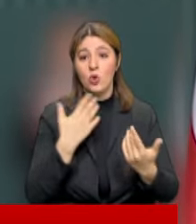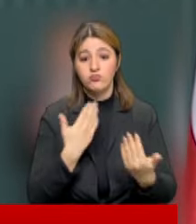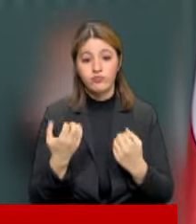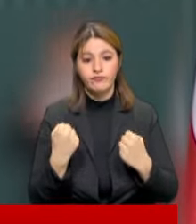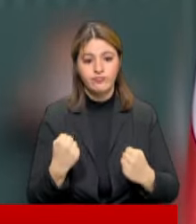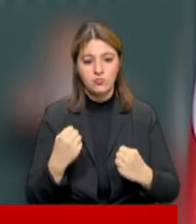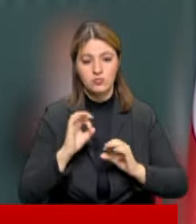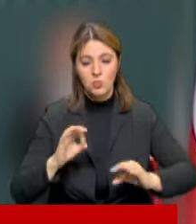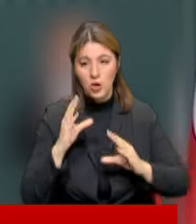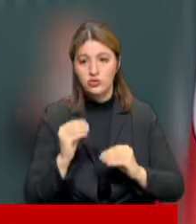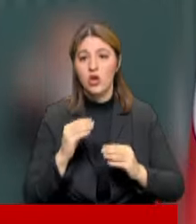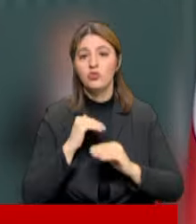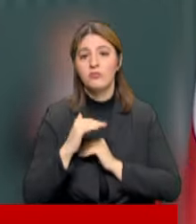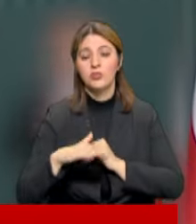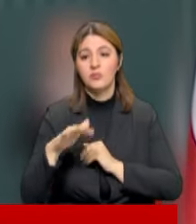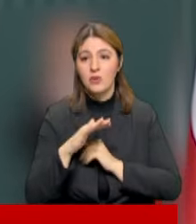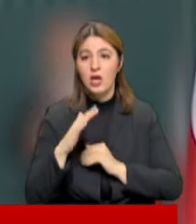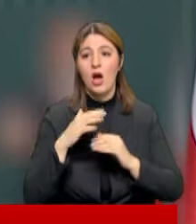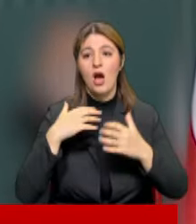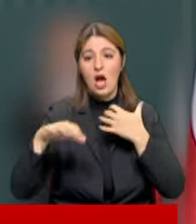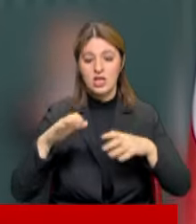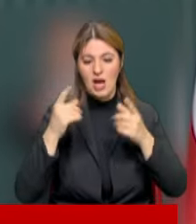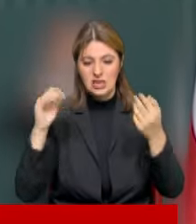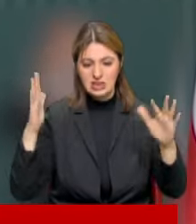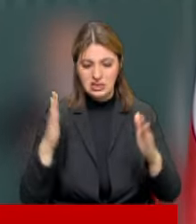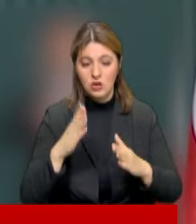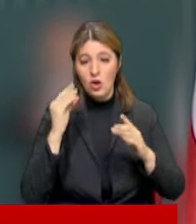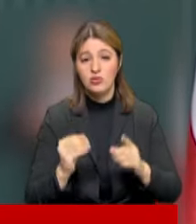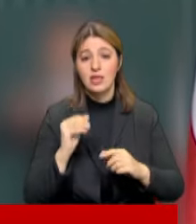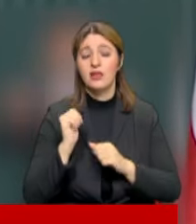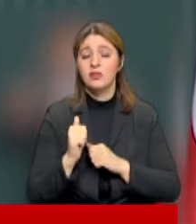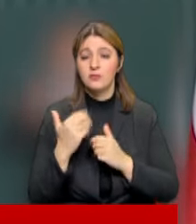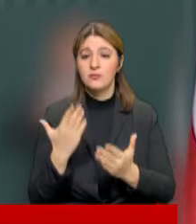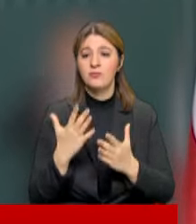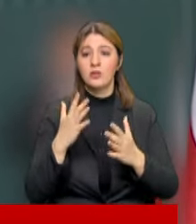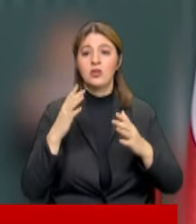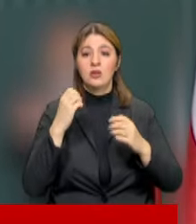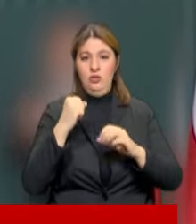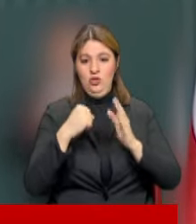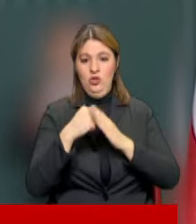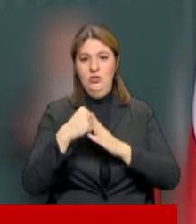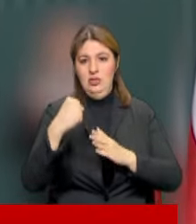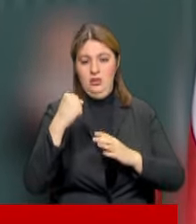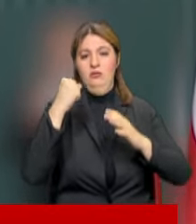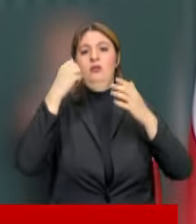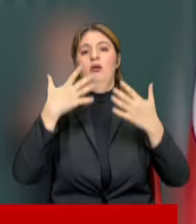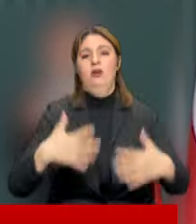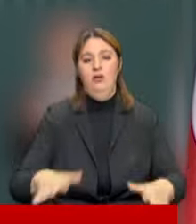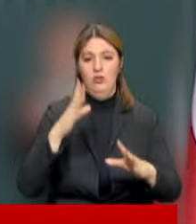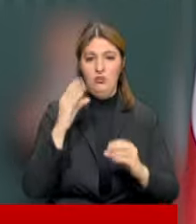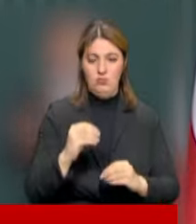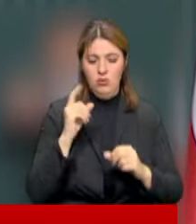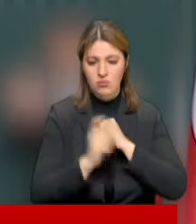güçlen ne zaman toplumda kutuplaşma azalsa ne zaman sıkılı Yumruklar açılsa